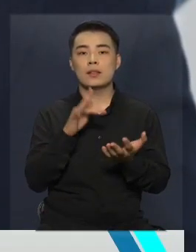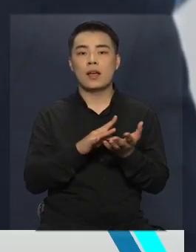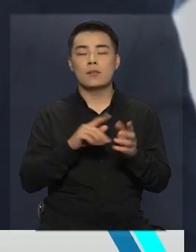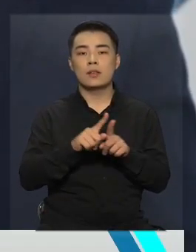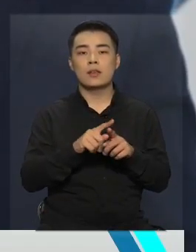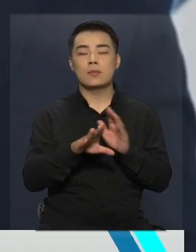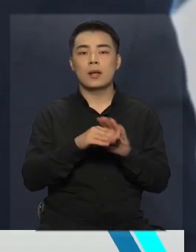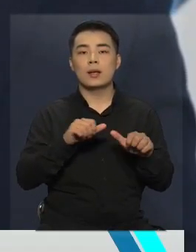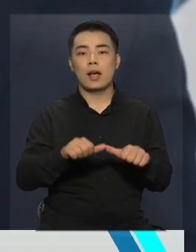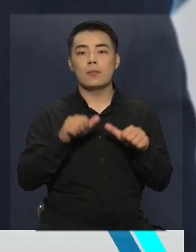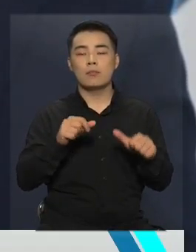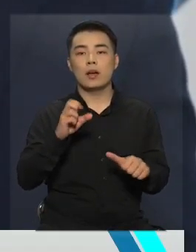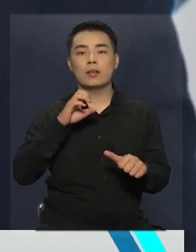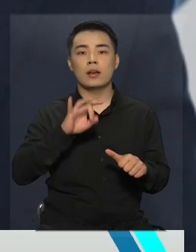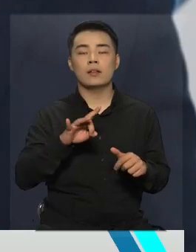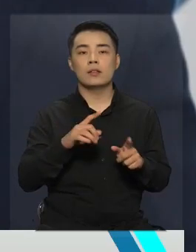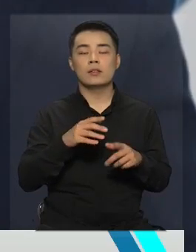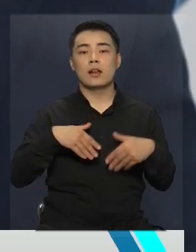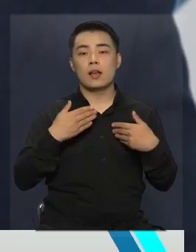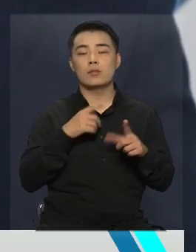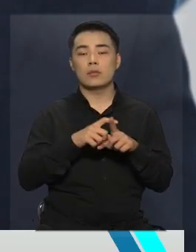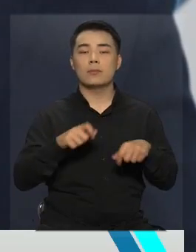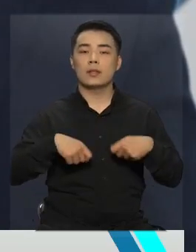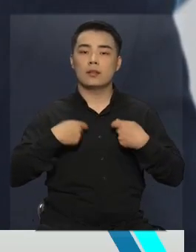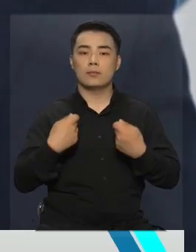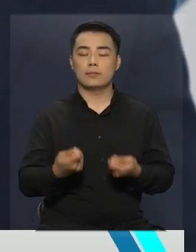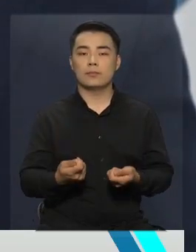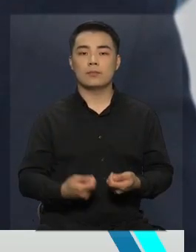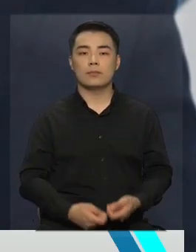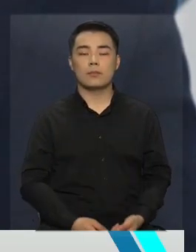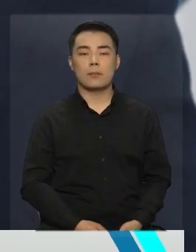избирательной комиссии Бахтияр Приветствую тебе слово